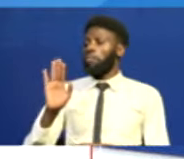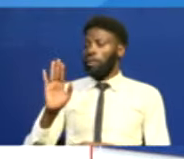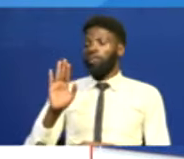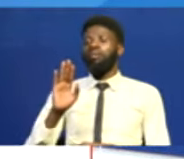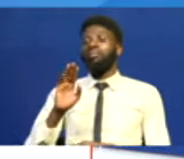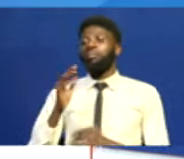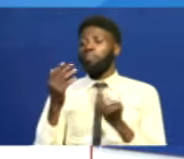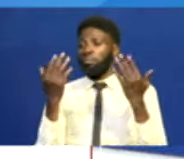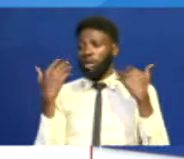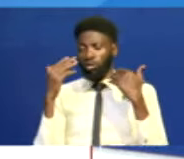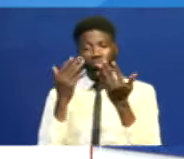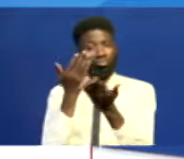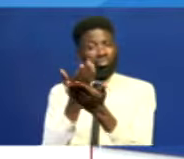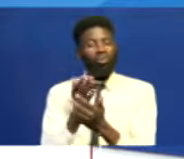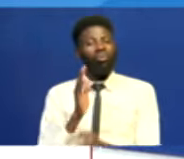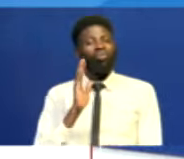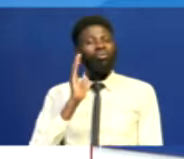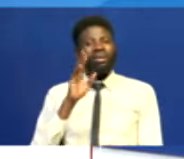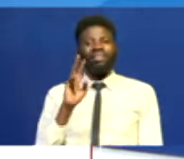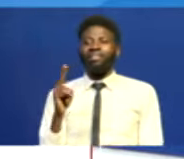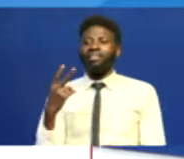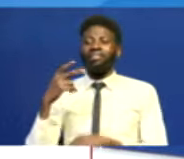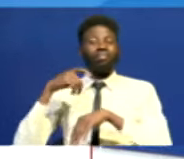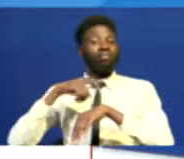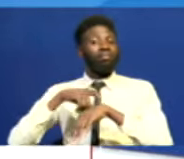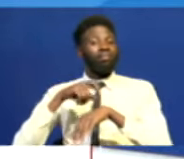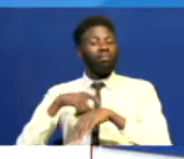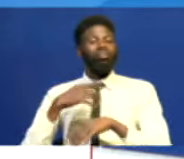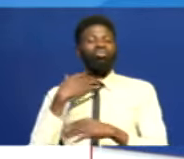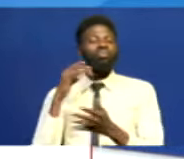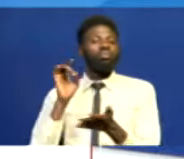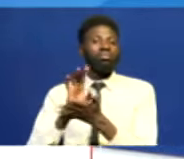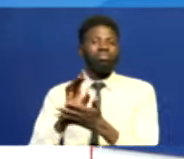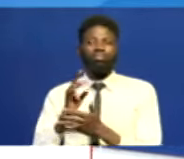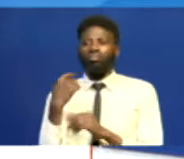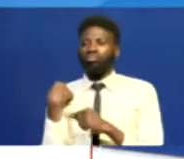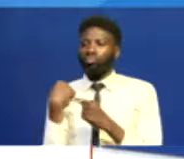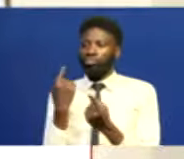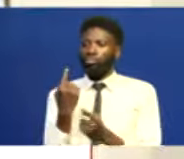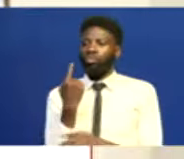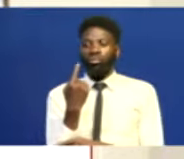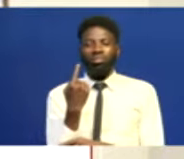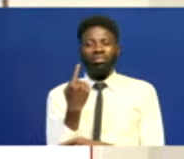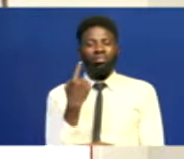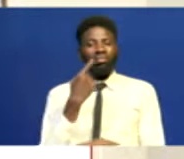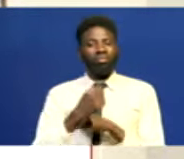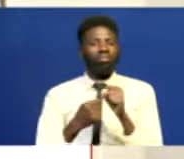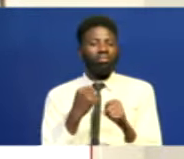itakuwa hoja ya pili ya kumfurusha katika kipindi cha mwaka mmoja uliopita.